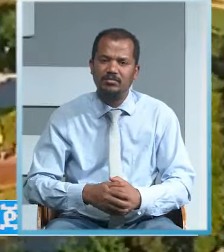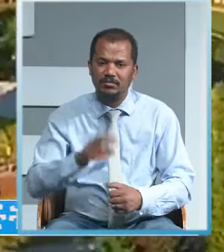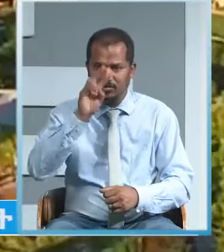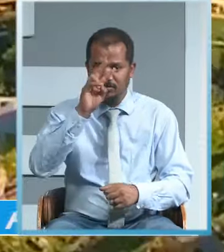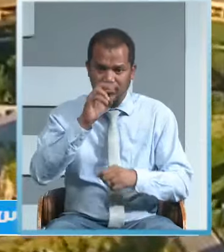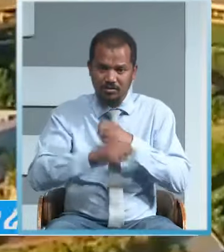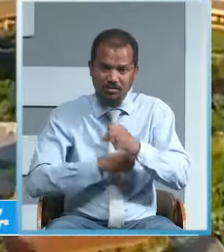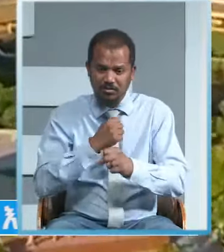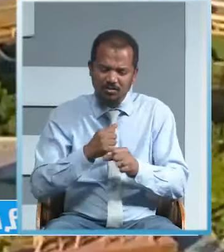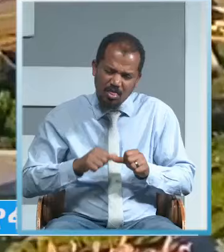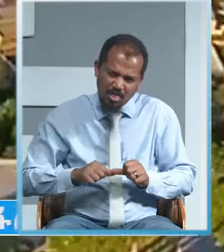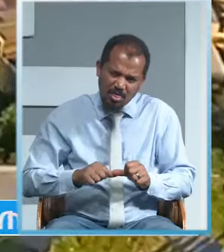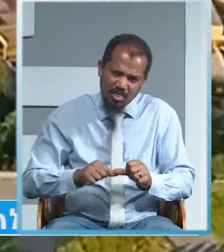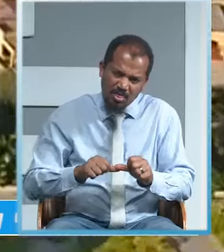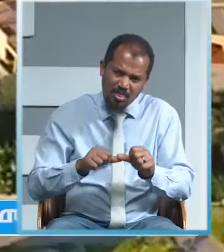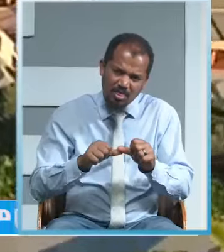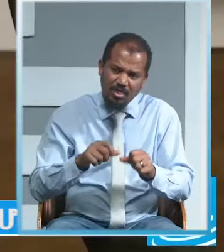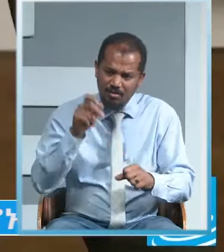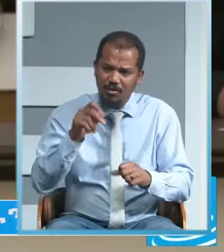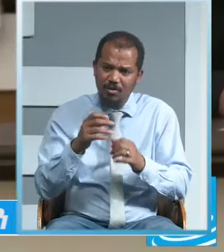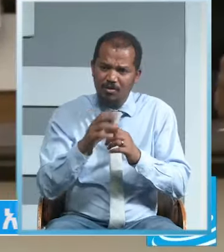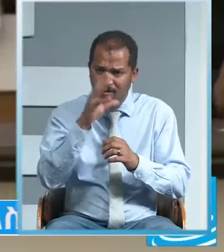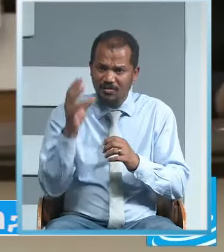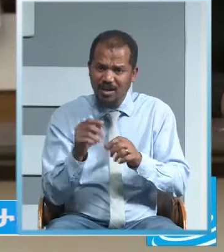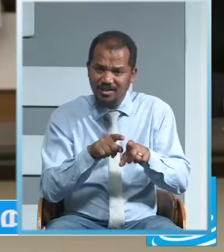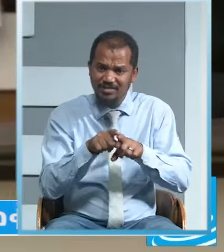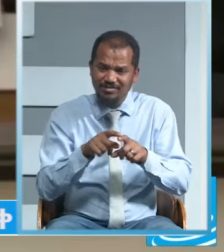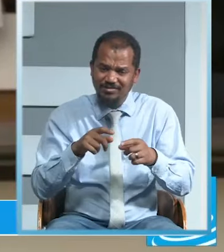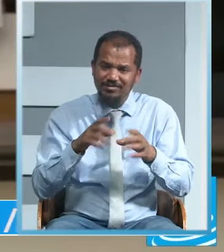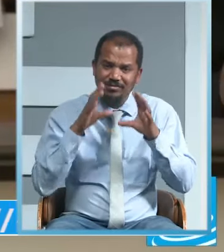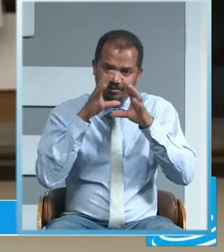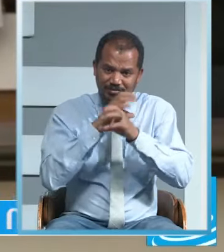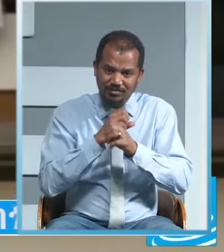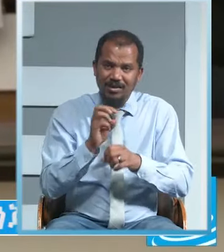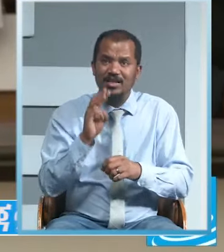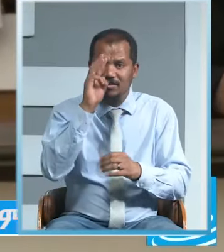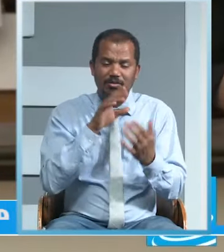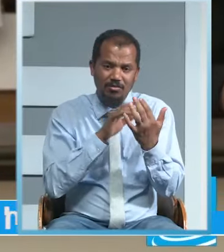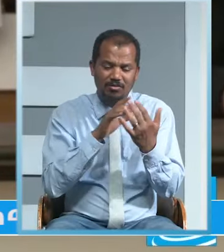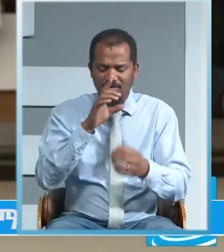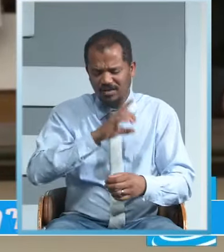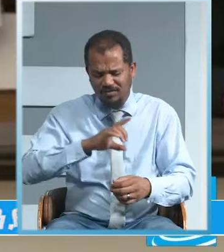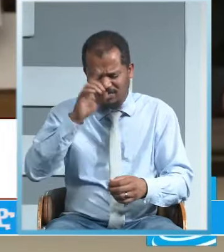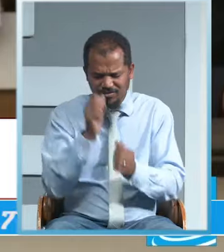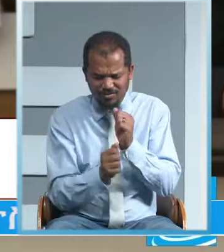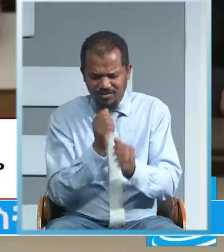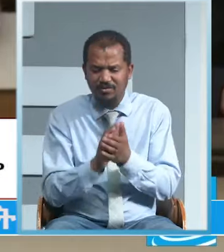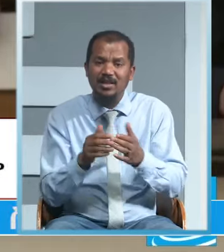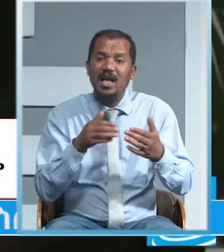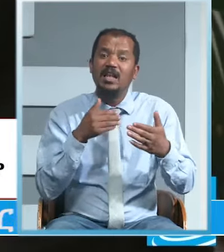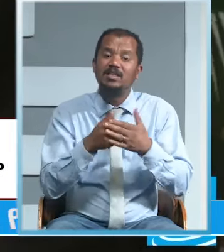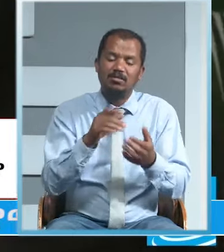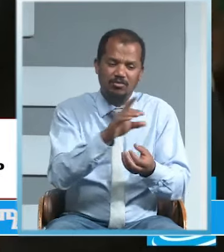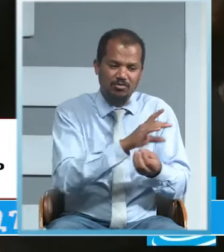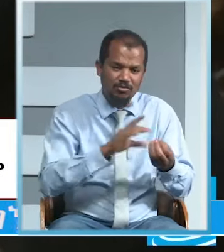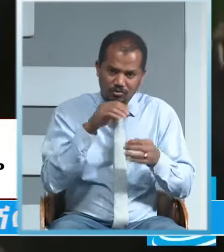ለሁለት ዓመታት የዘለቀውና በፕሪቶሪያው ስምምነት የተቋጨው የሰሜኑ ጦርነት ከፍተኛ ውድመት ካደረሰባቸው